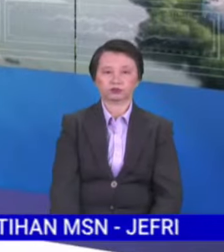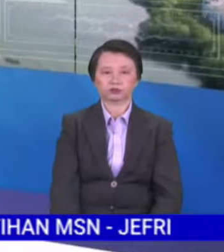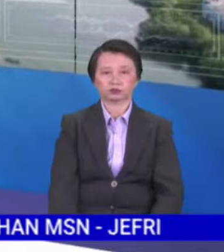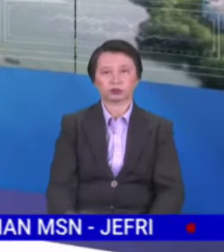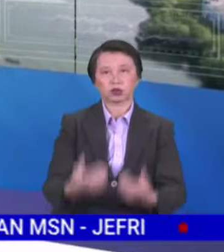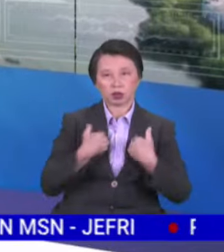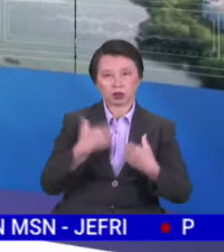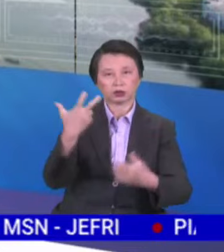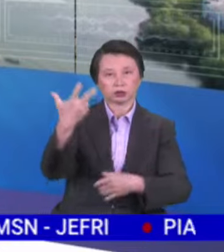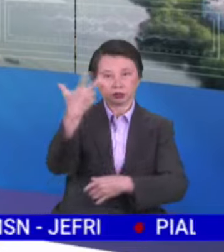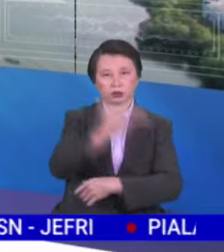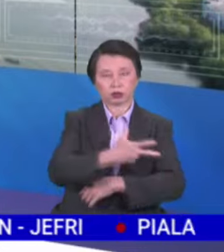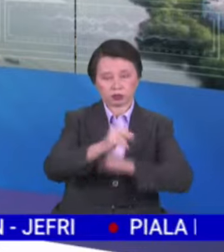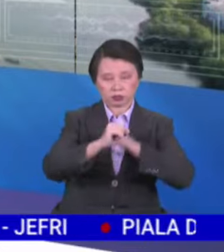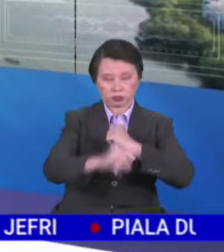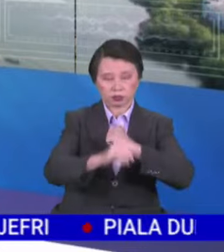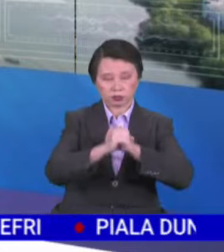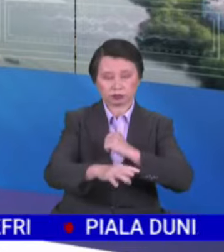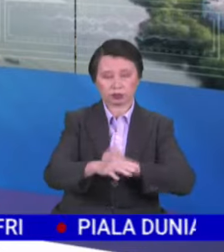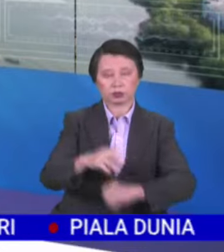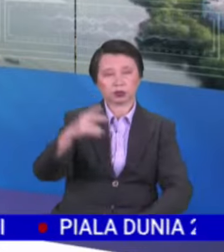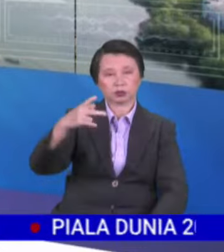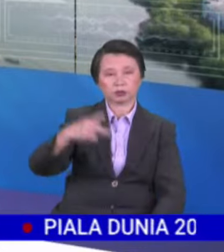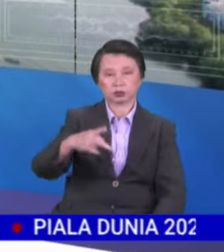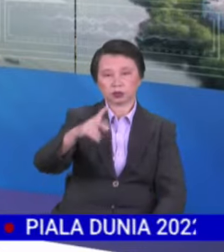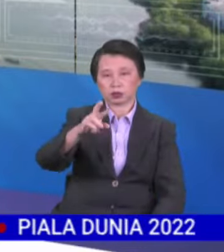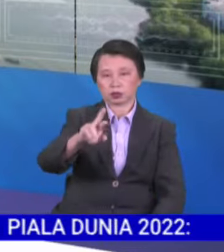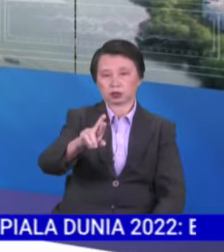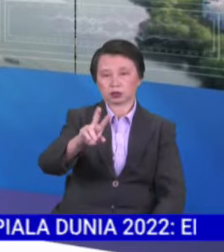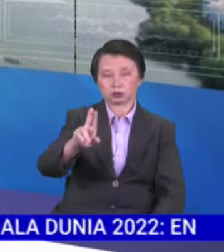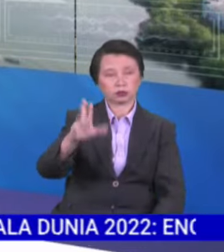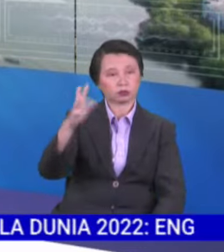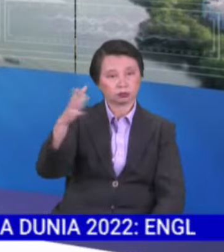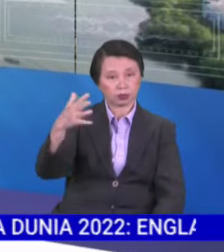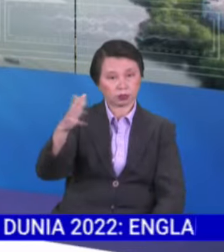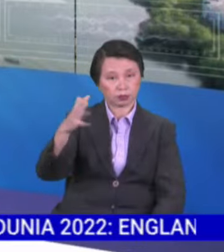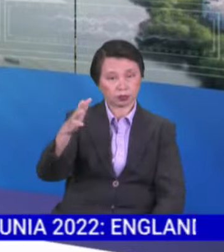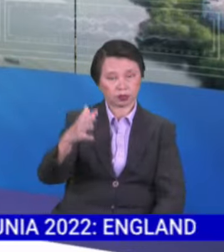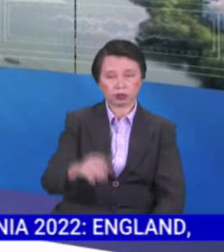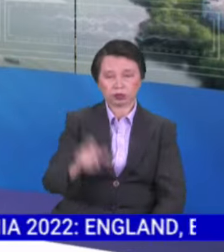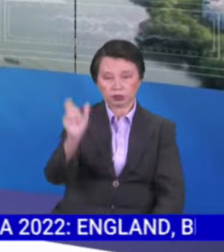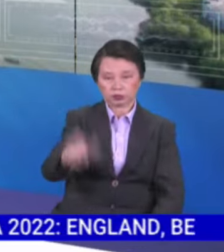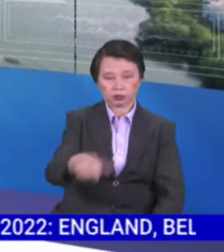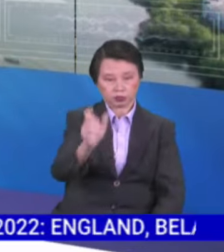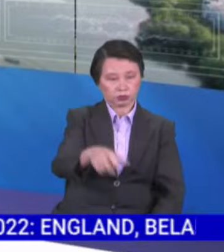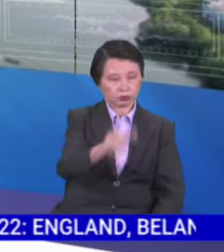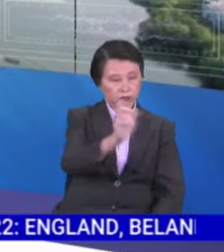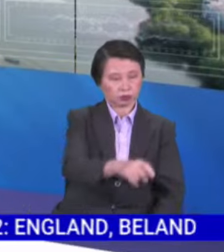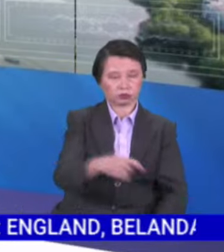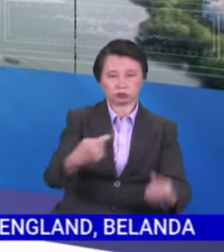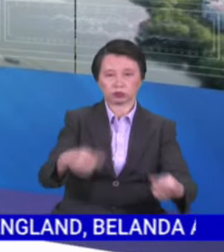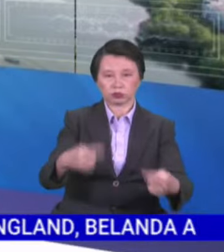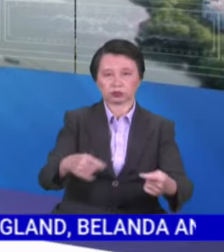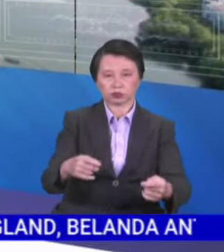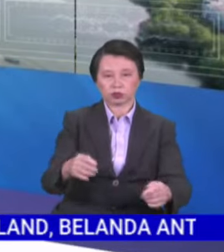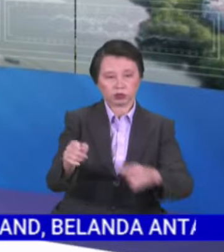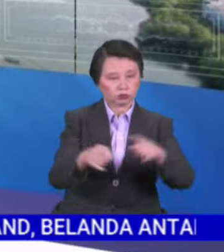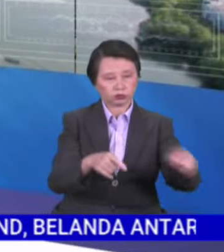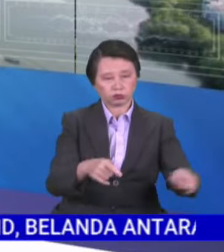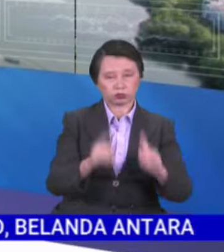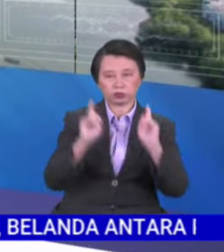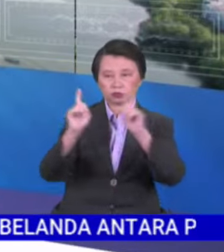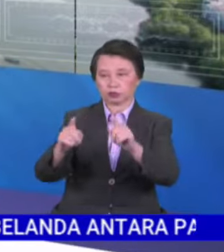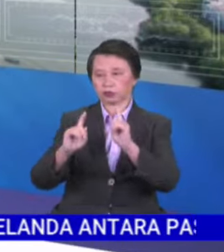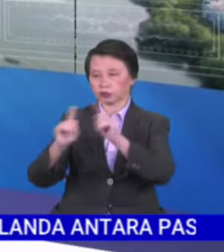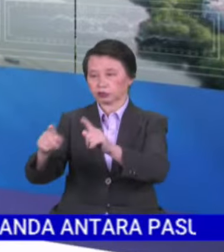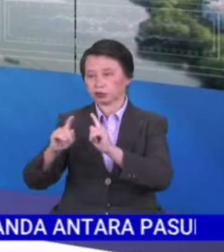Berbaki 3 hari lagi, kempen pilihan raya umum ke-15 PRU15, calon yang bertanding terus giat mendekati penduduk